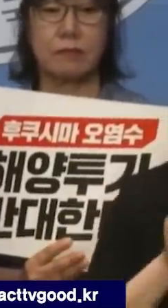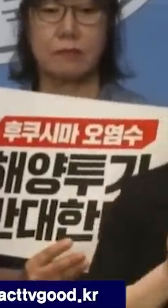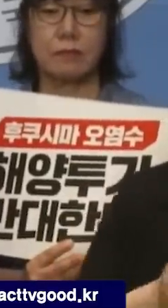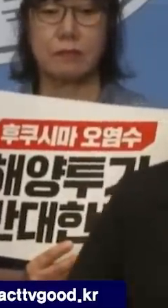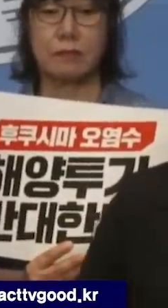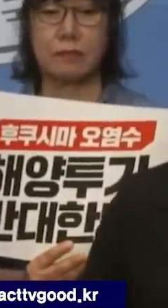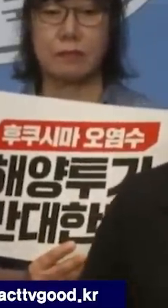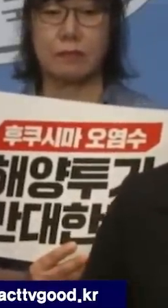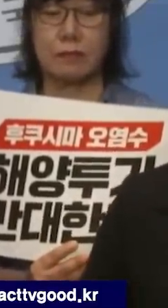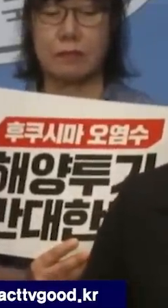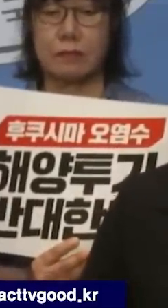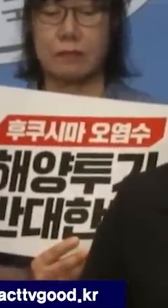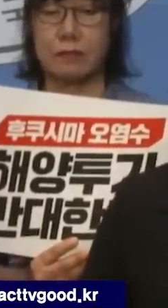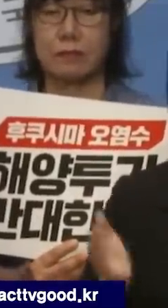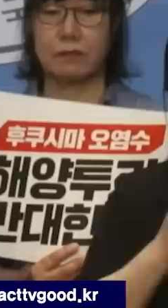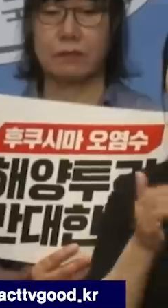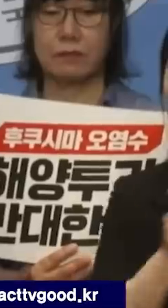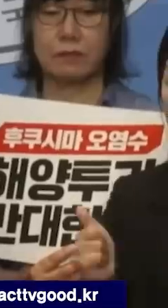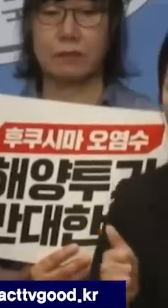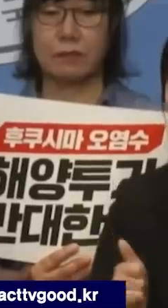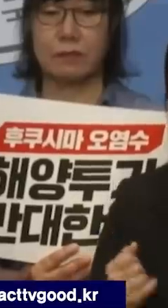우리 어민들의 힘을 보여줍시다.